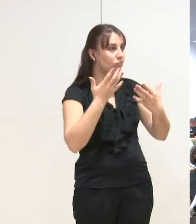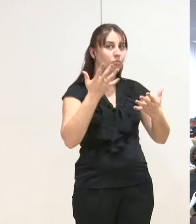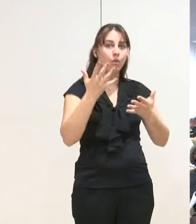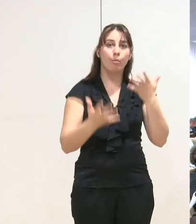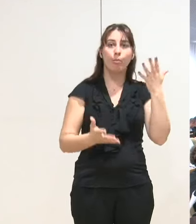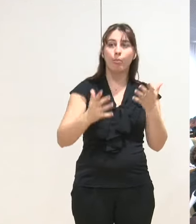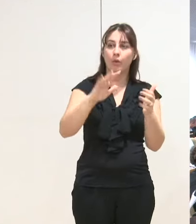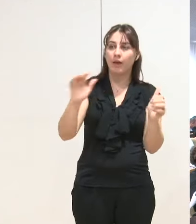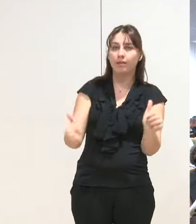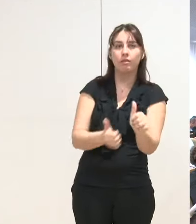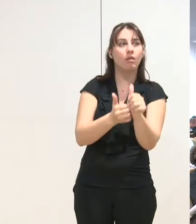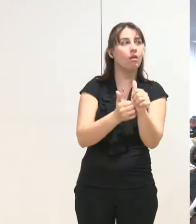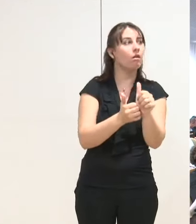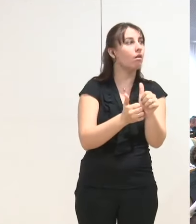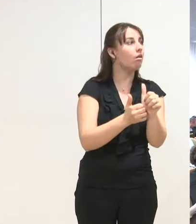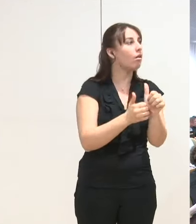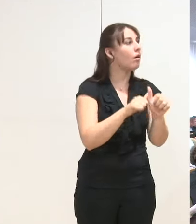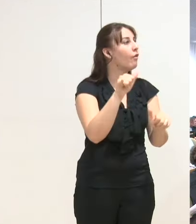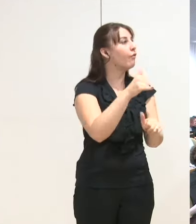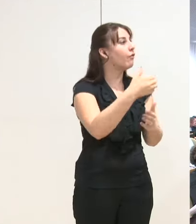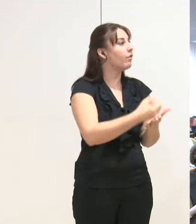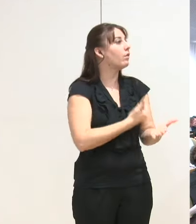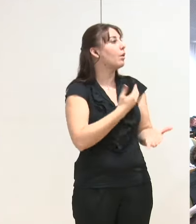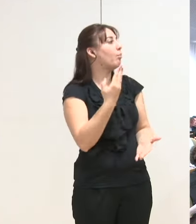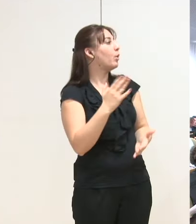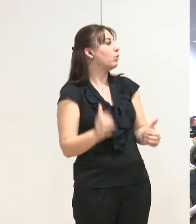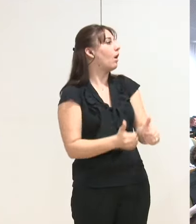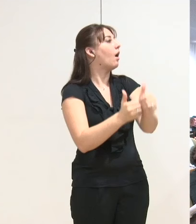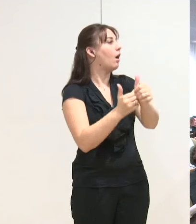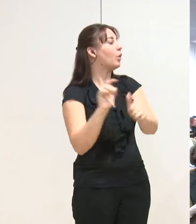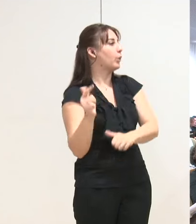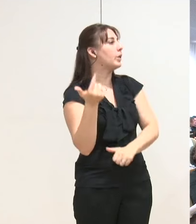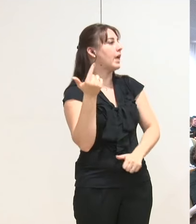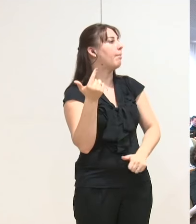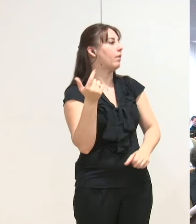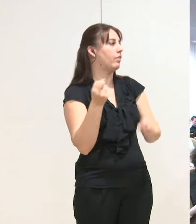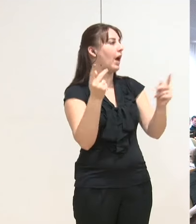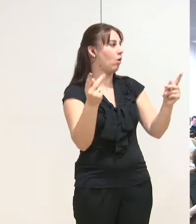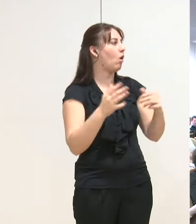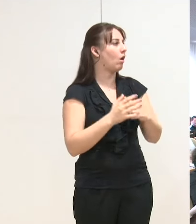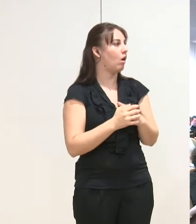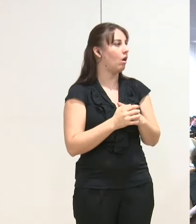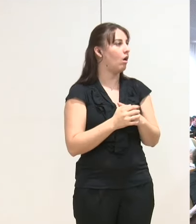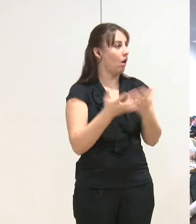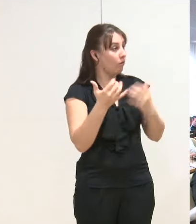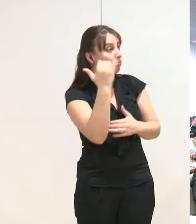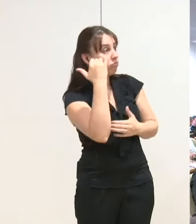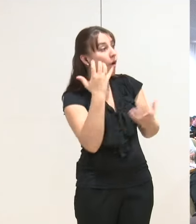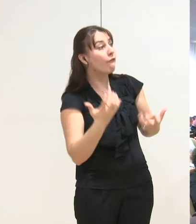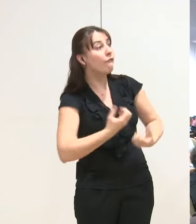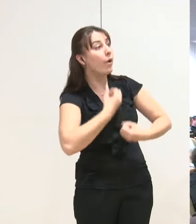peut-être je ne vous nous le préciserez d'accord vous demandez la